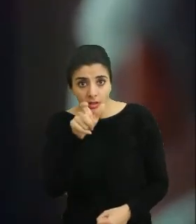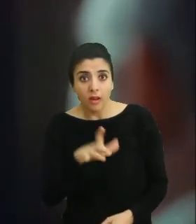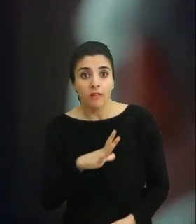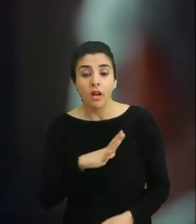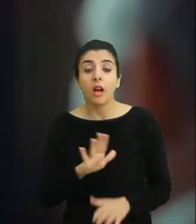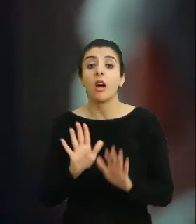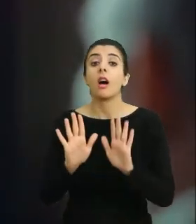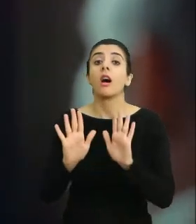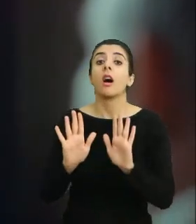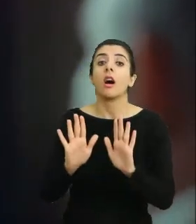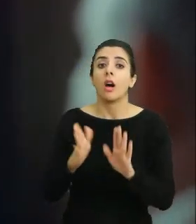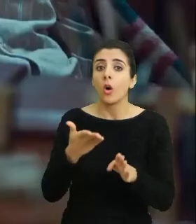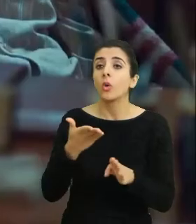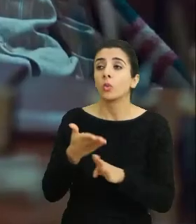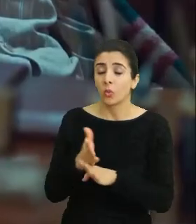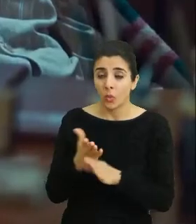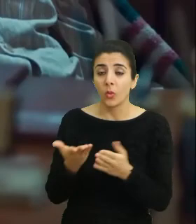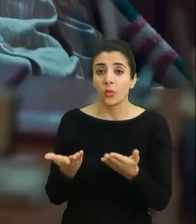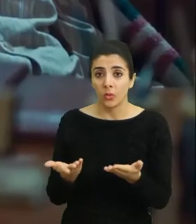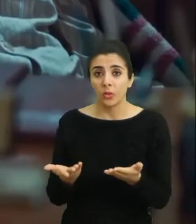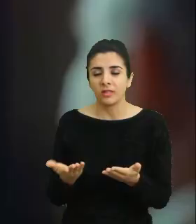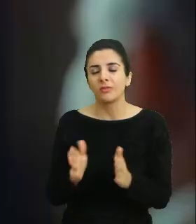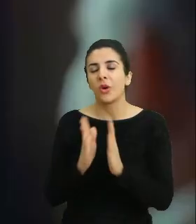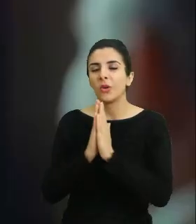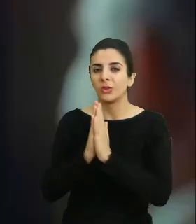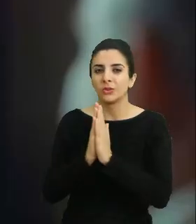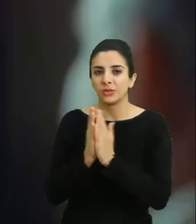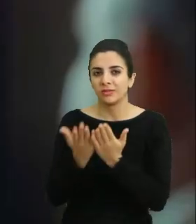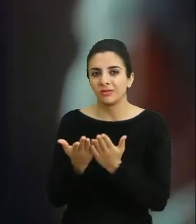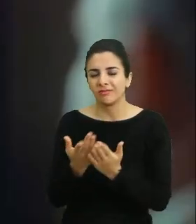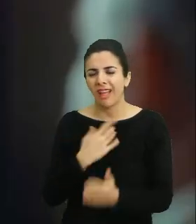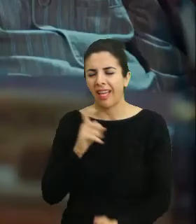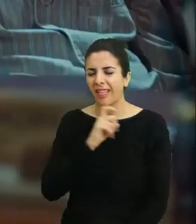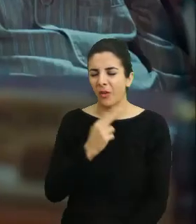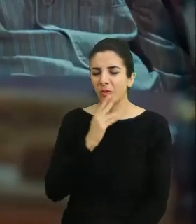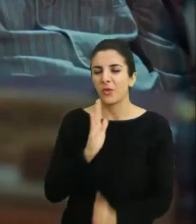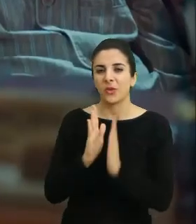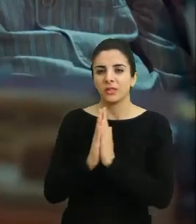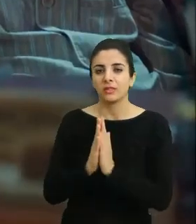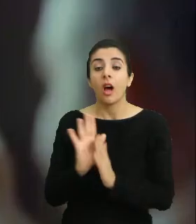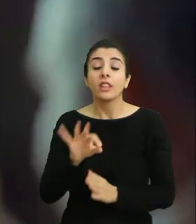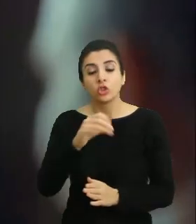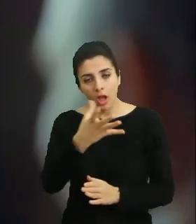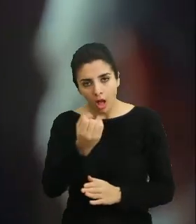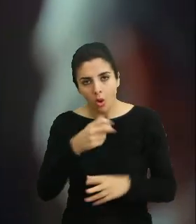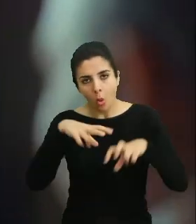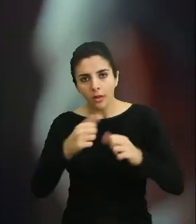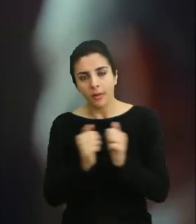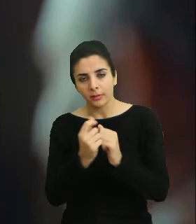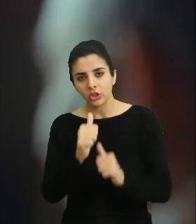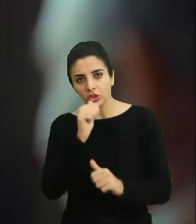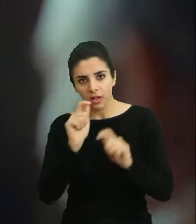Ama hakikatla şey affedersin müdürüm ağzımdan kaçtı. Hadi al çayı otur